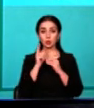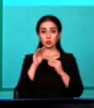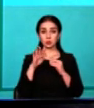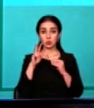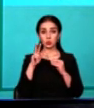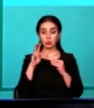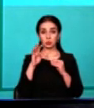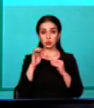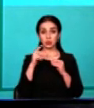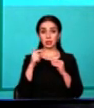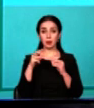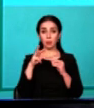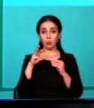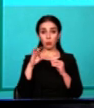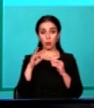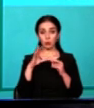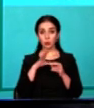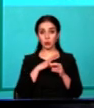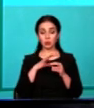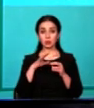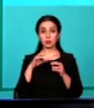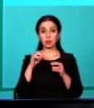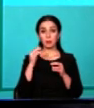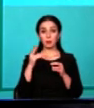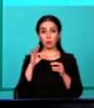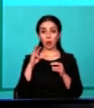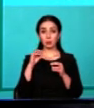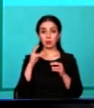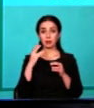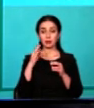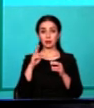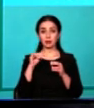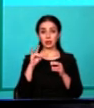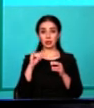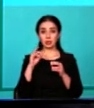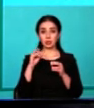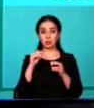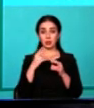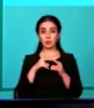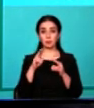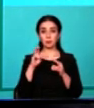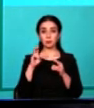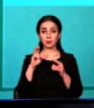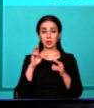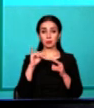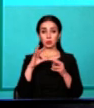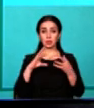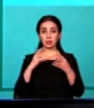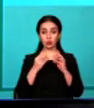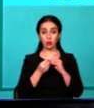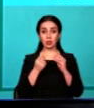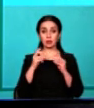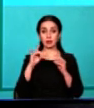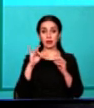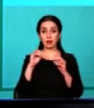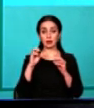13500 gram mol bo'lgan polibutadienning polimerlanish darajasini toping. Polibutadienni hosil bo'lish reaksiyasini